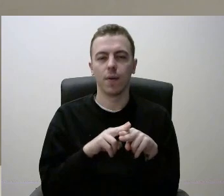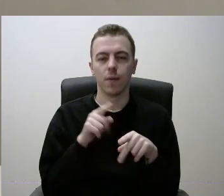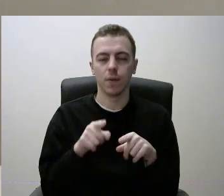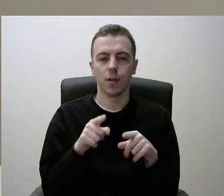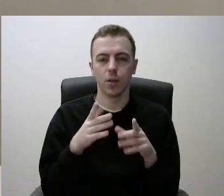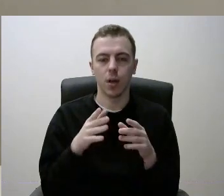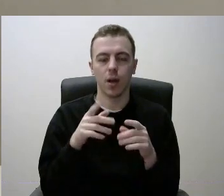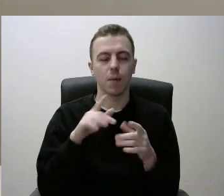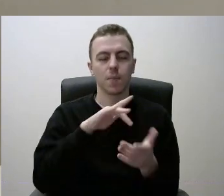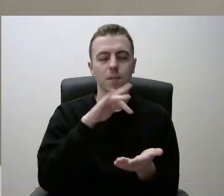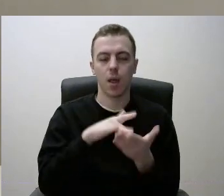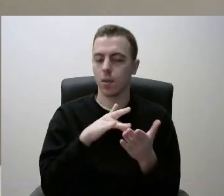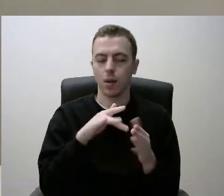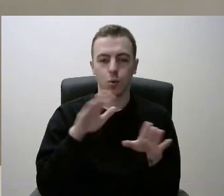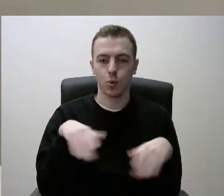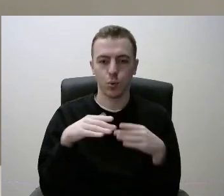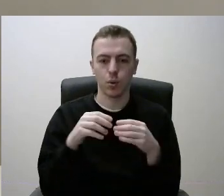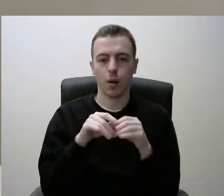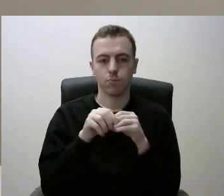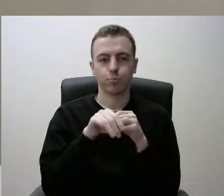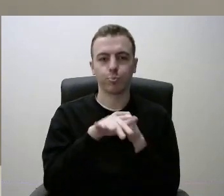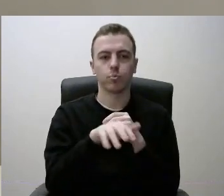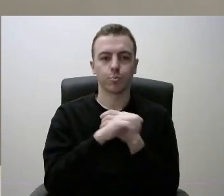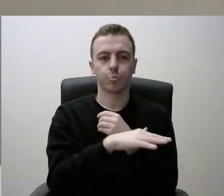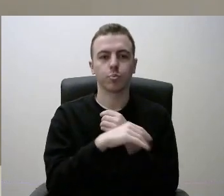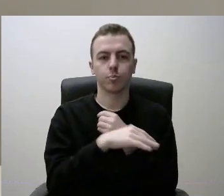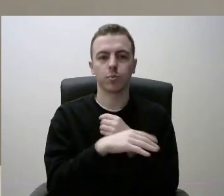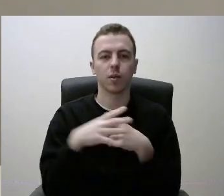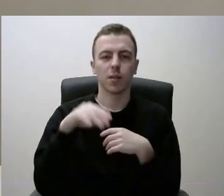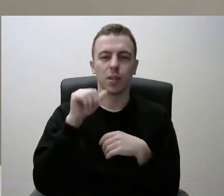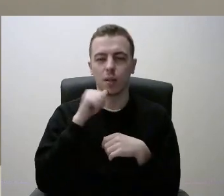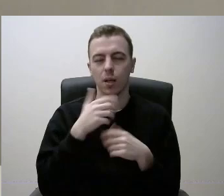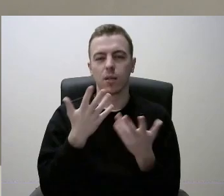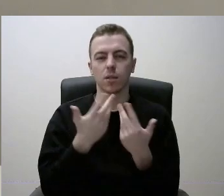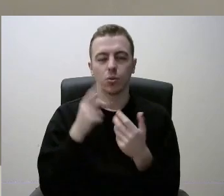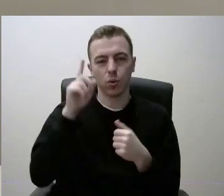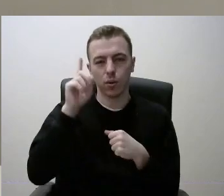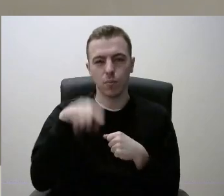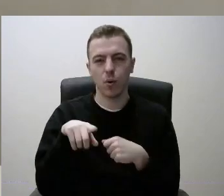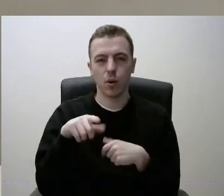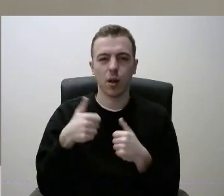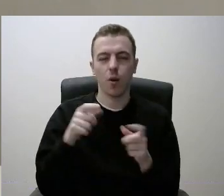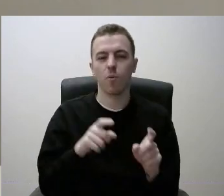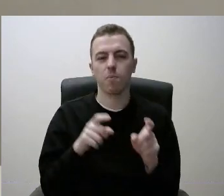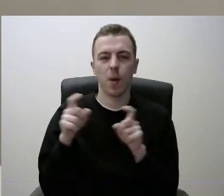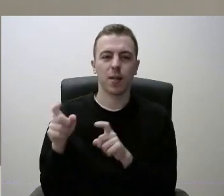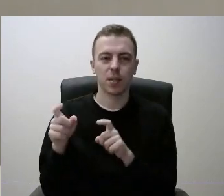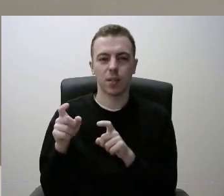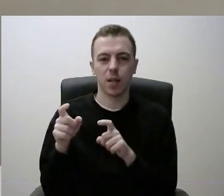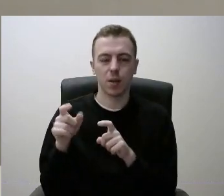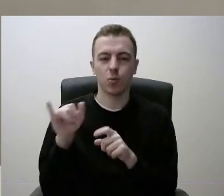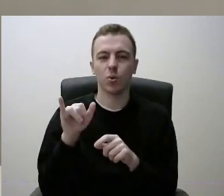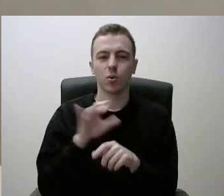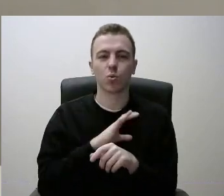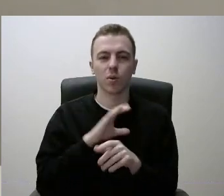centrai ištuštėja ir tiesiog žmonės yra protingi, jie skaičiuoti moka ir jie išsikelia ten, kur nekilnojamas turtas yra